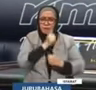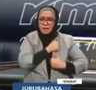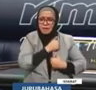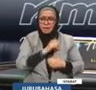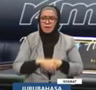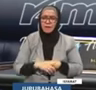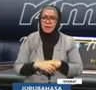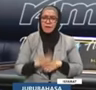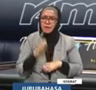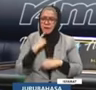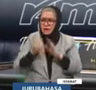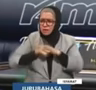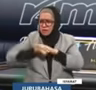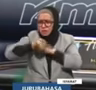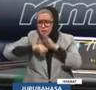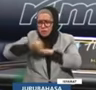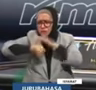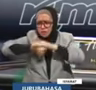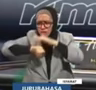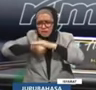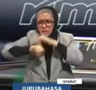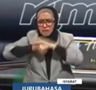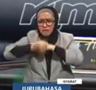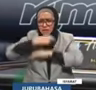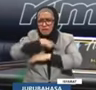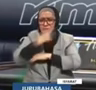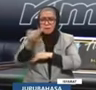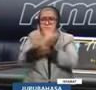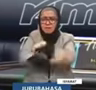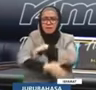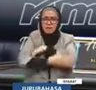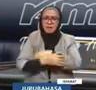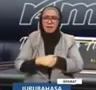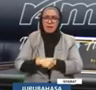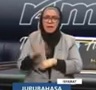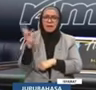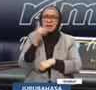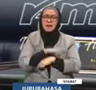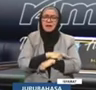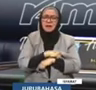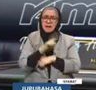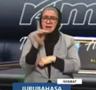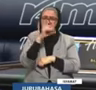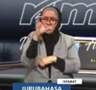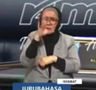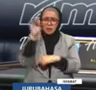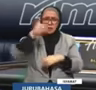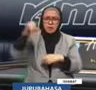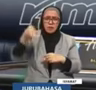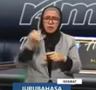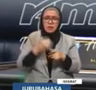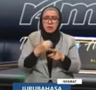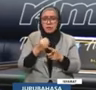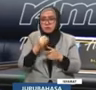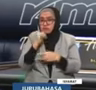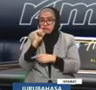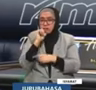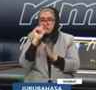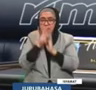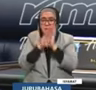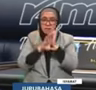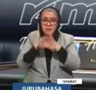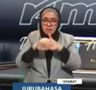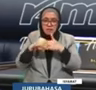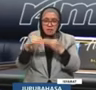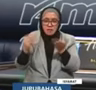penyelundupan yang merugikan negara ratusan juta kalau tidak tahu bahwa